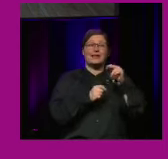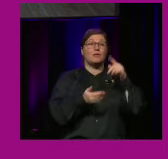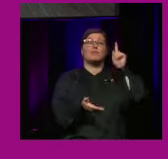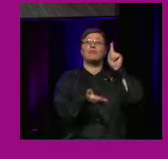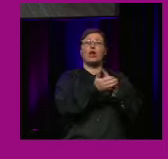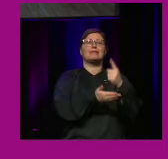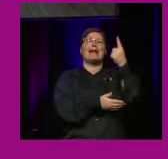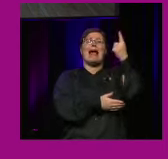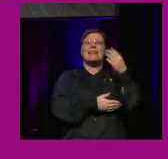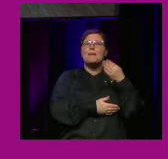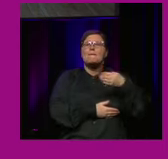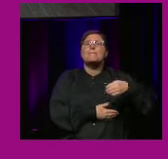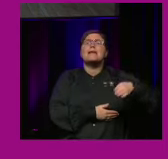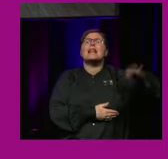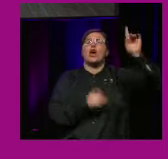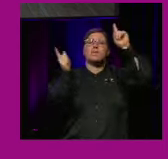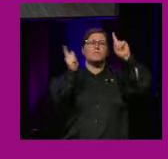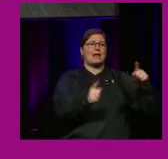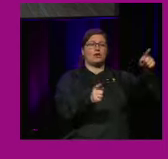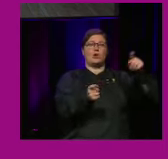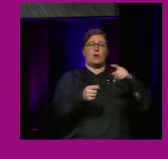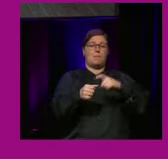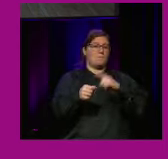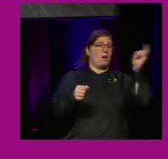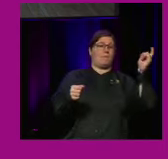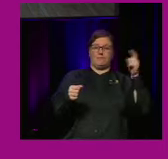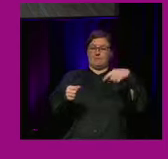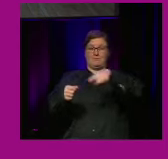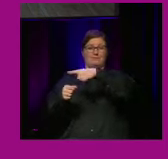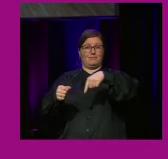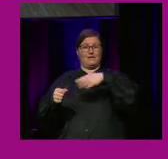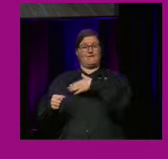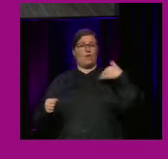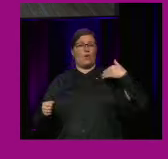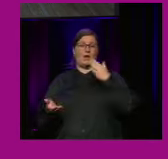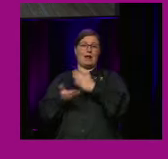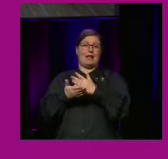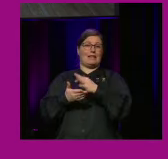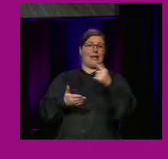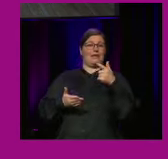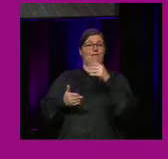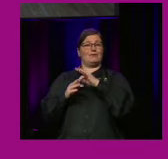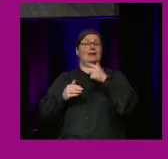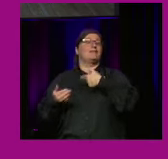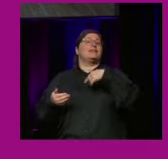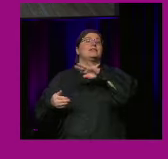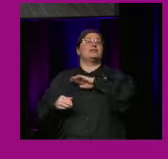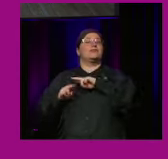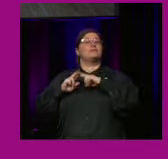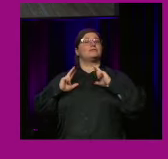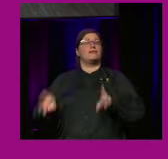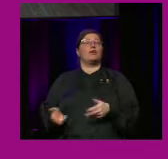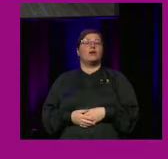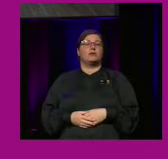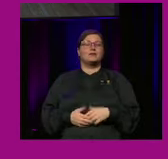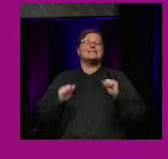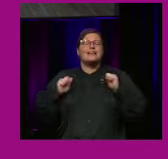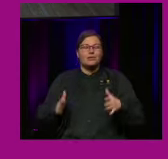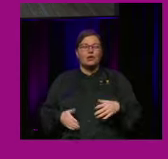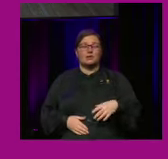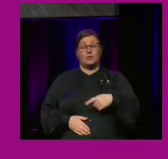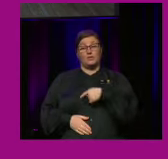lever under de fri- och rättigheter som vi tar för givet. Det finns många andra exempel runt om i världen. Vi alla har sett vad USA